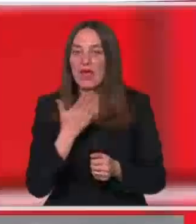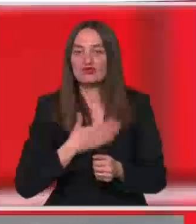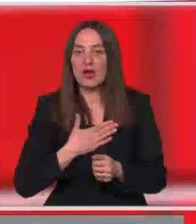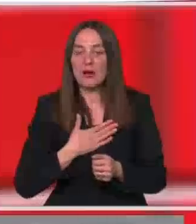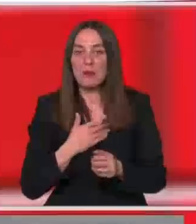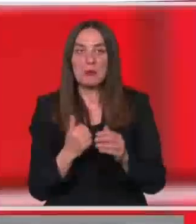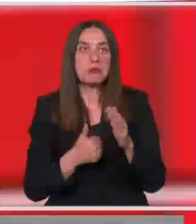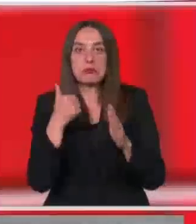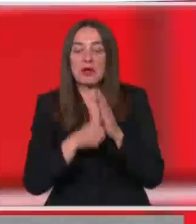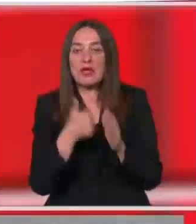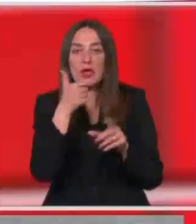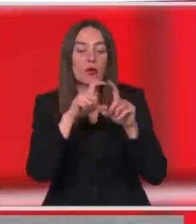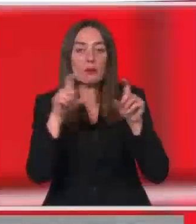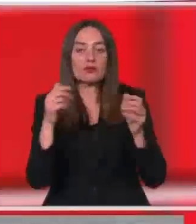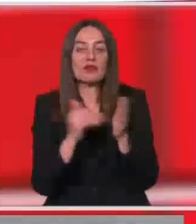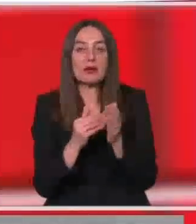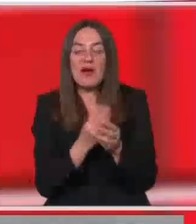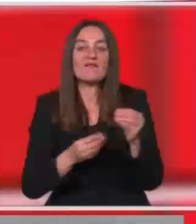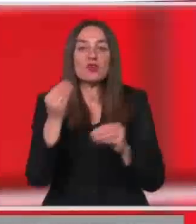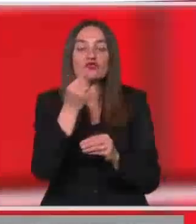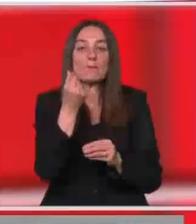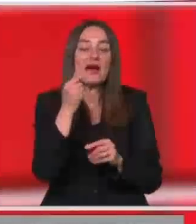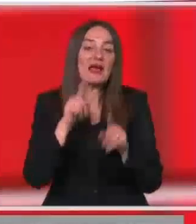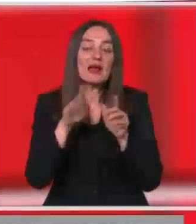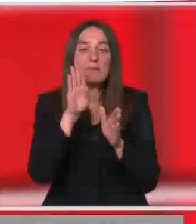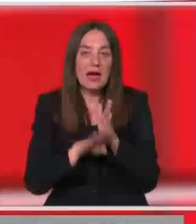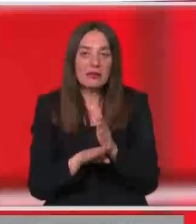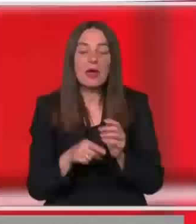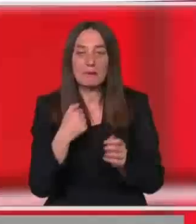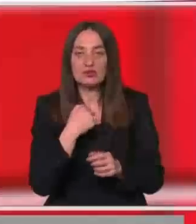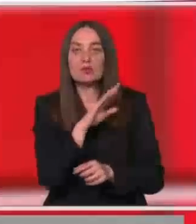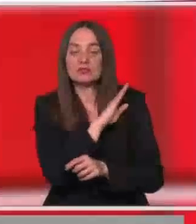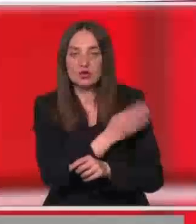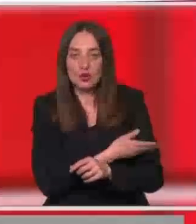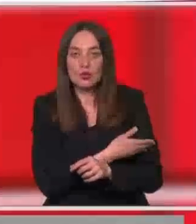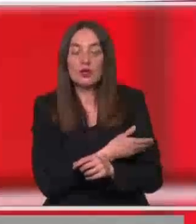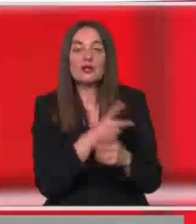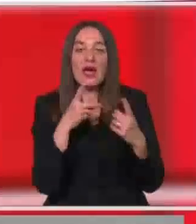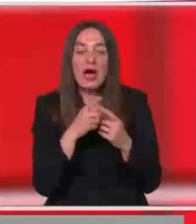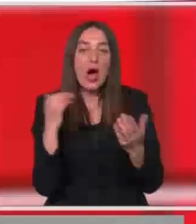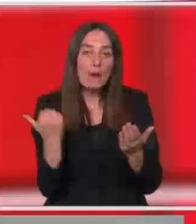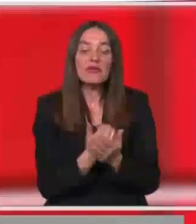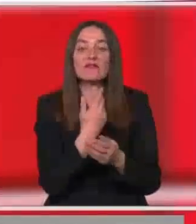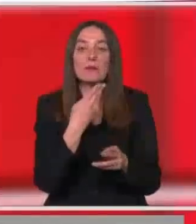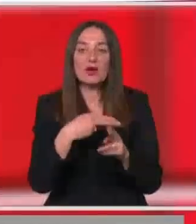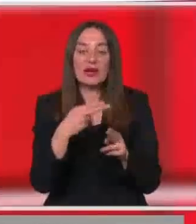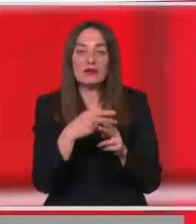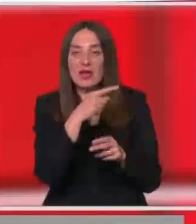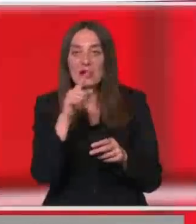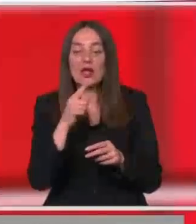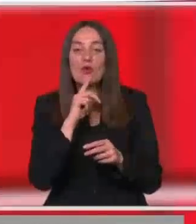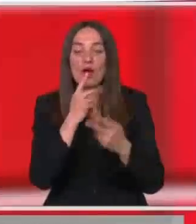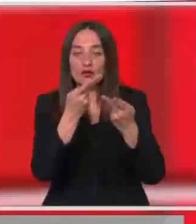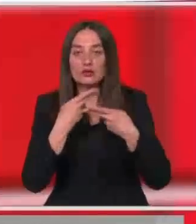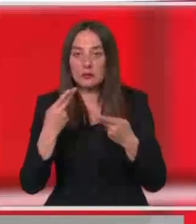da prejudiciramo da je jednom preduzeću potrebno više pare ili manje. A trudit ćemo se da obnavljamo kreditne linije koje